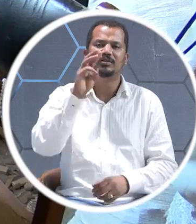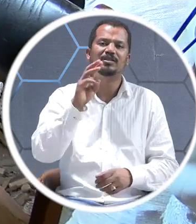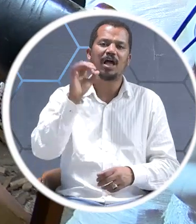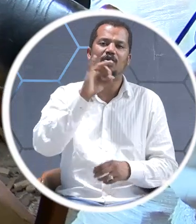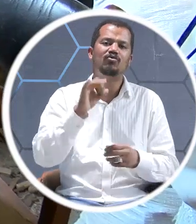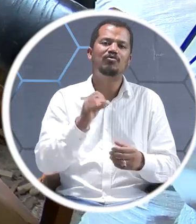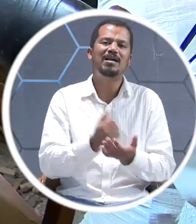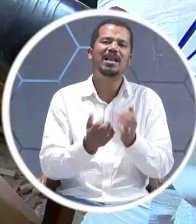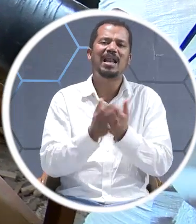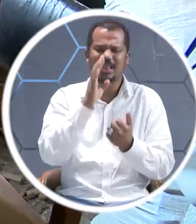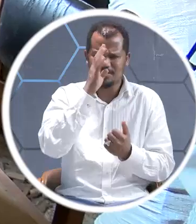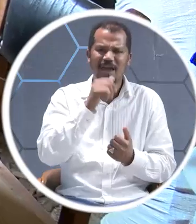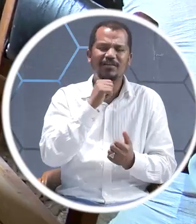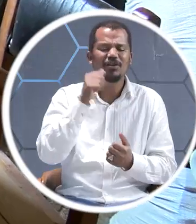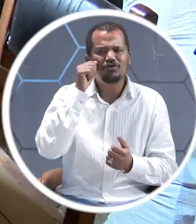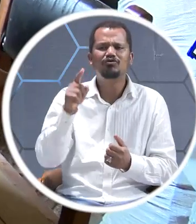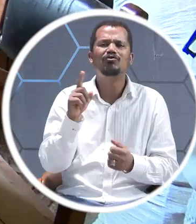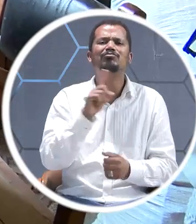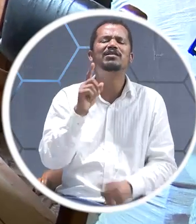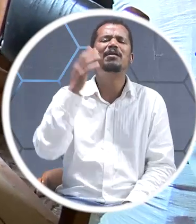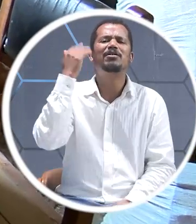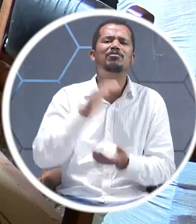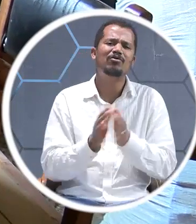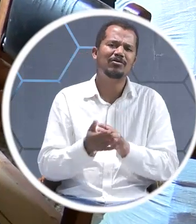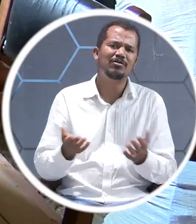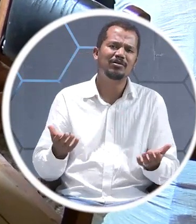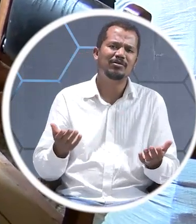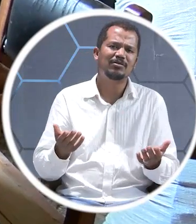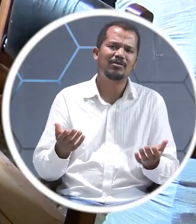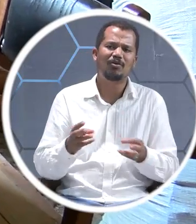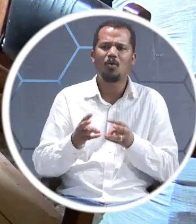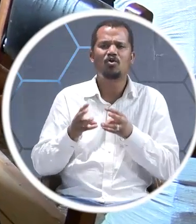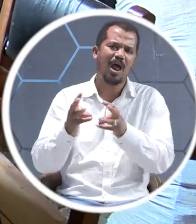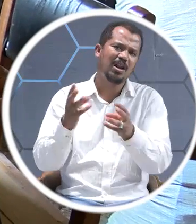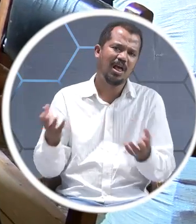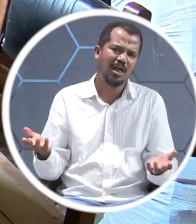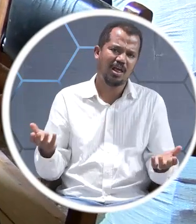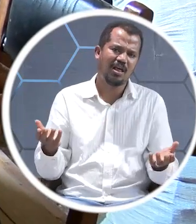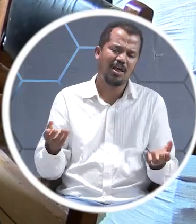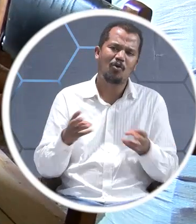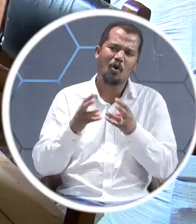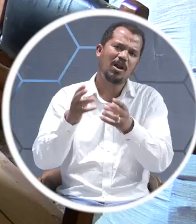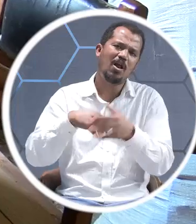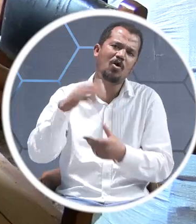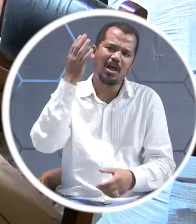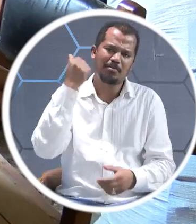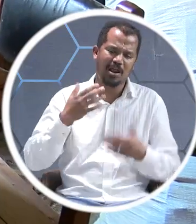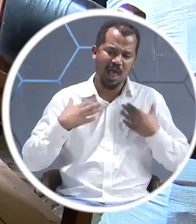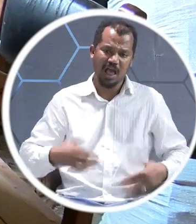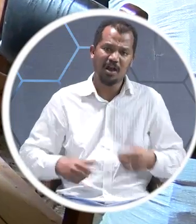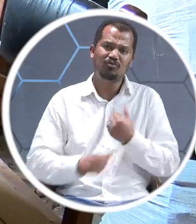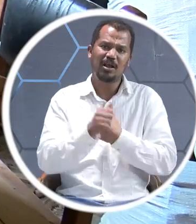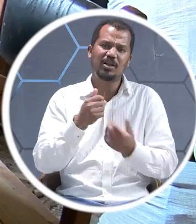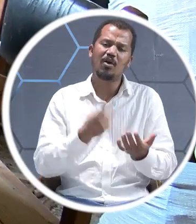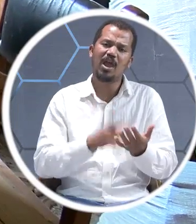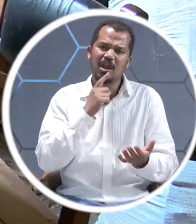سالو مرة دادت باي فتر نرو غشير سو تافان تامن نبر ياو أنت نانو غودانا نو نعم من عندي من هسا أكل غودا تاني